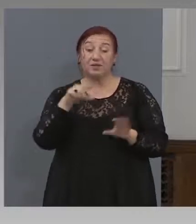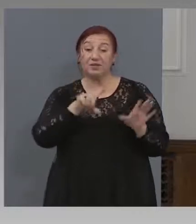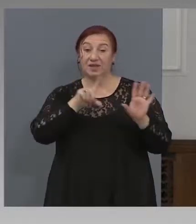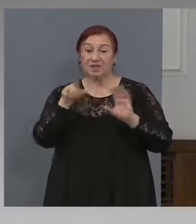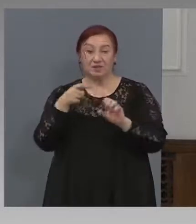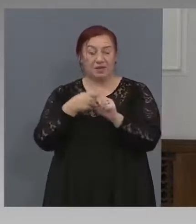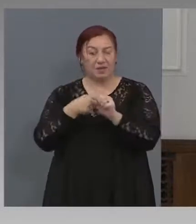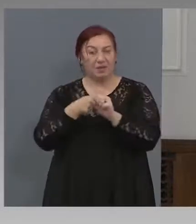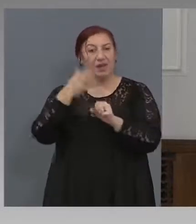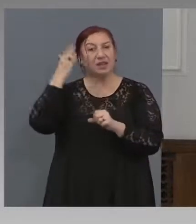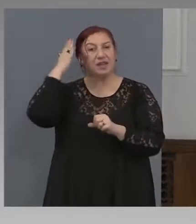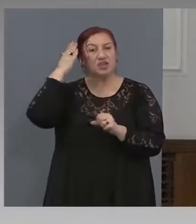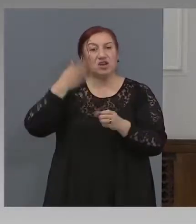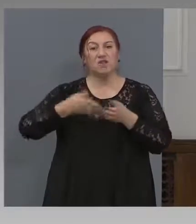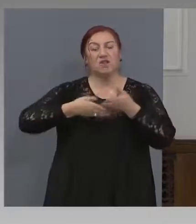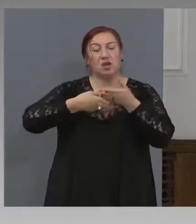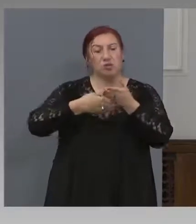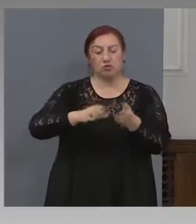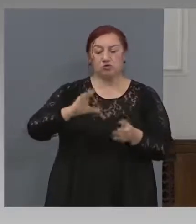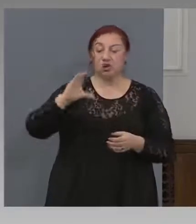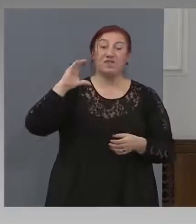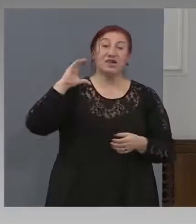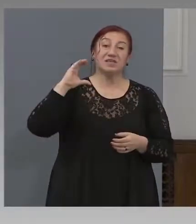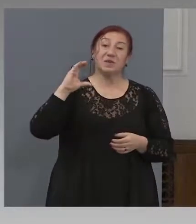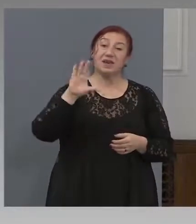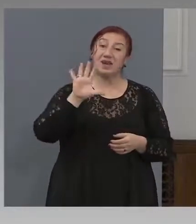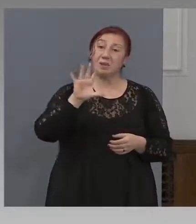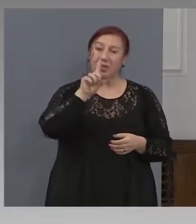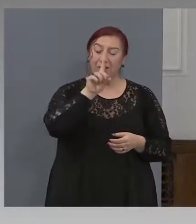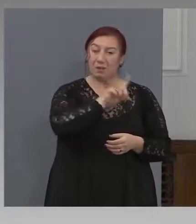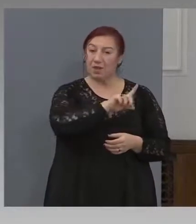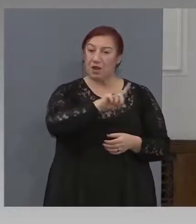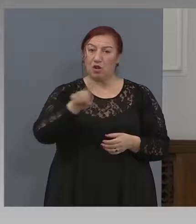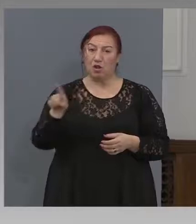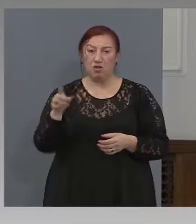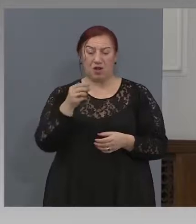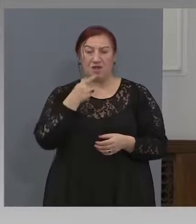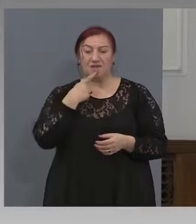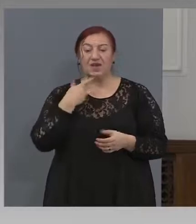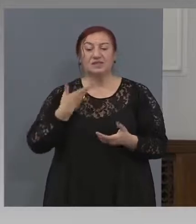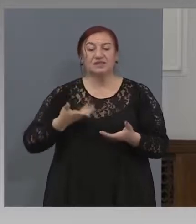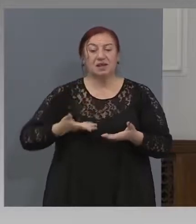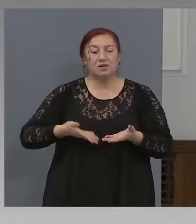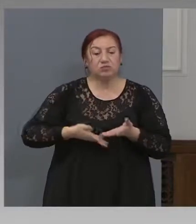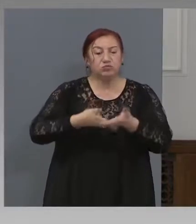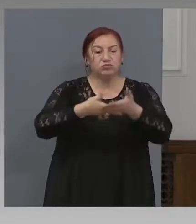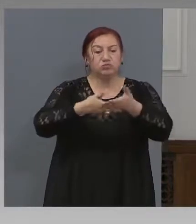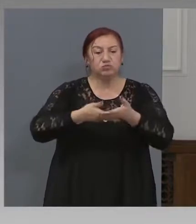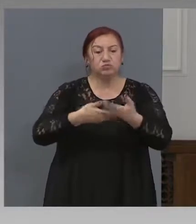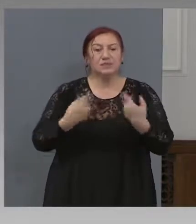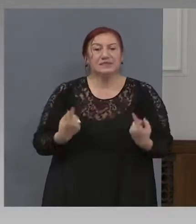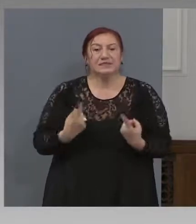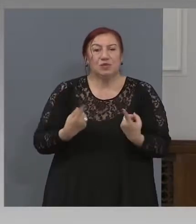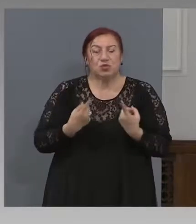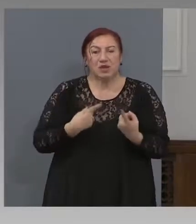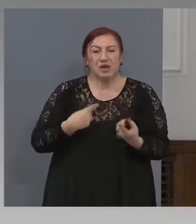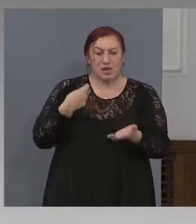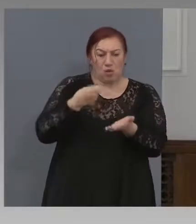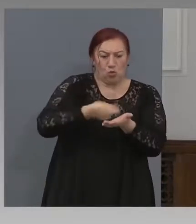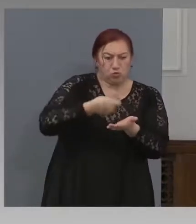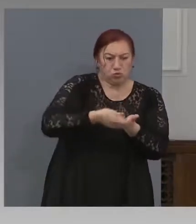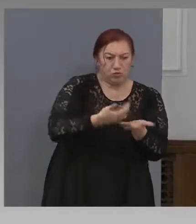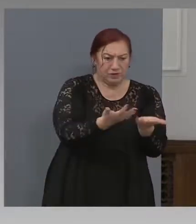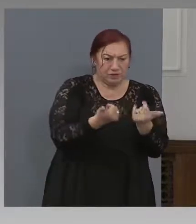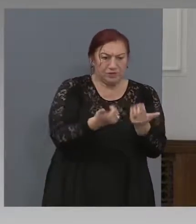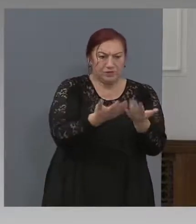държавна помощ в размер на 5 милиона лева за стимулиране изкупуването и заплащането на